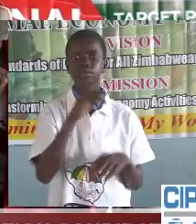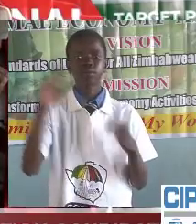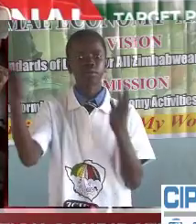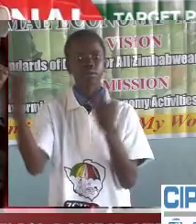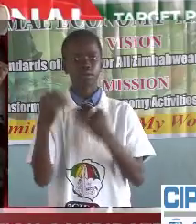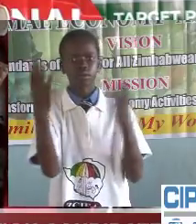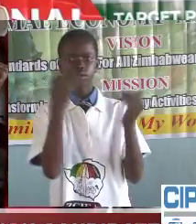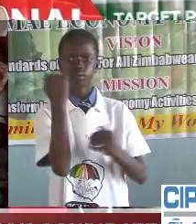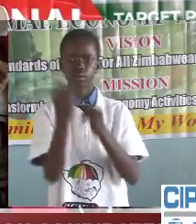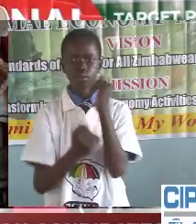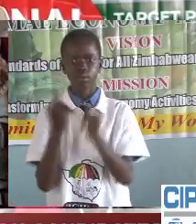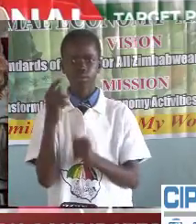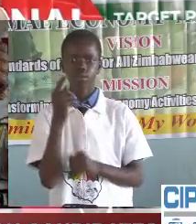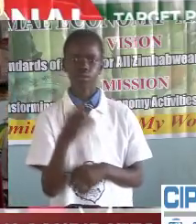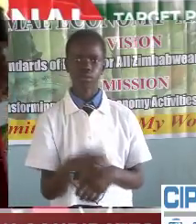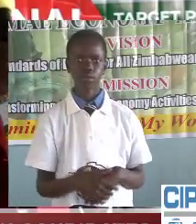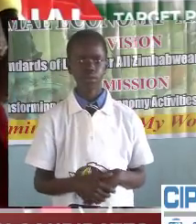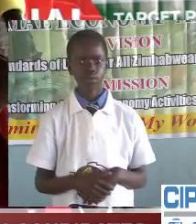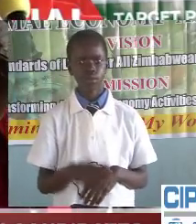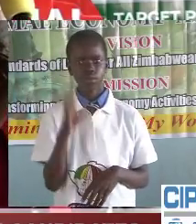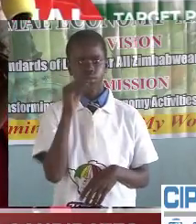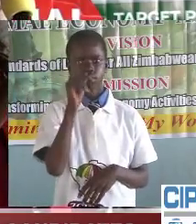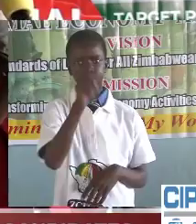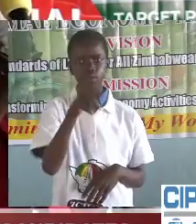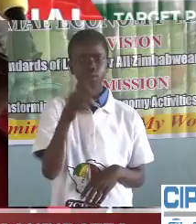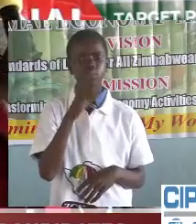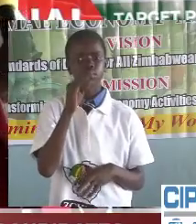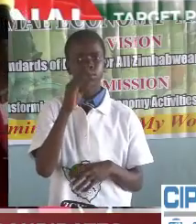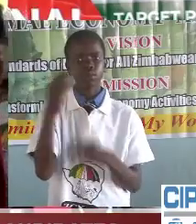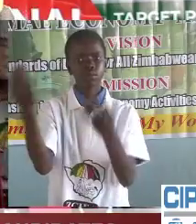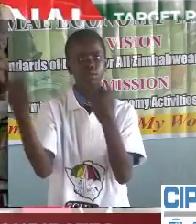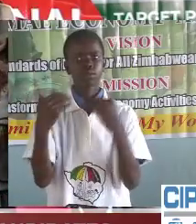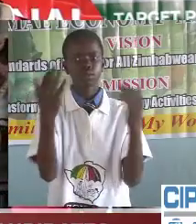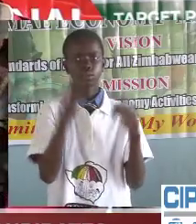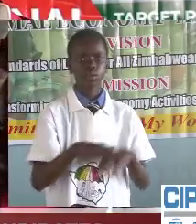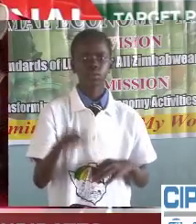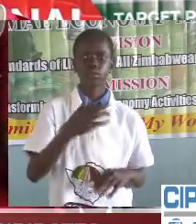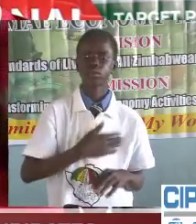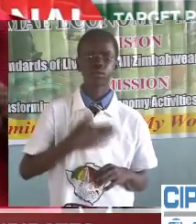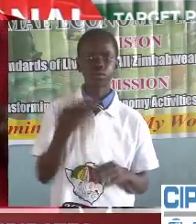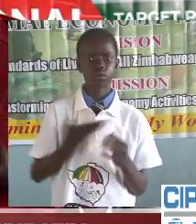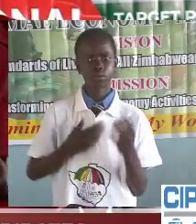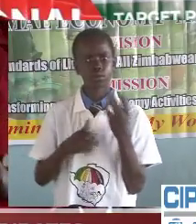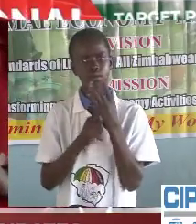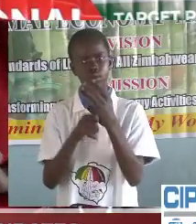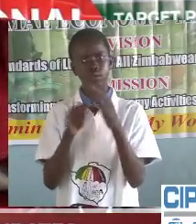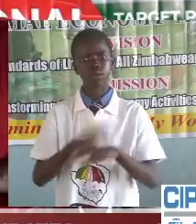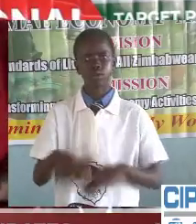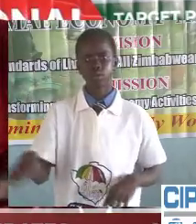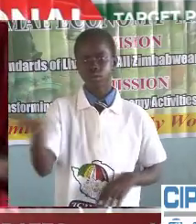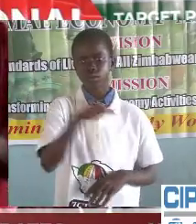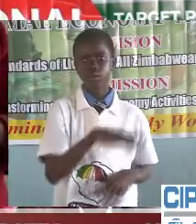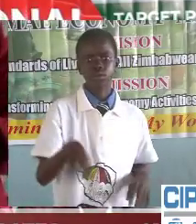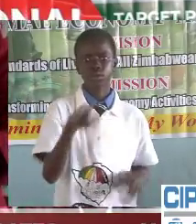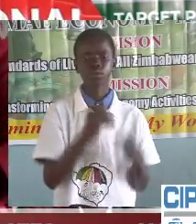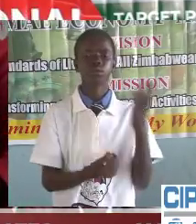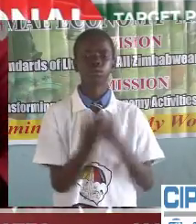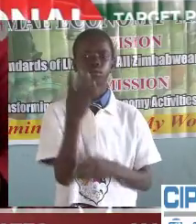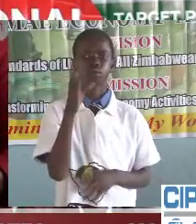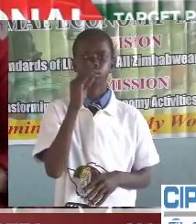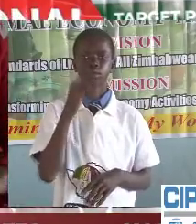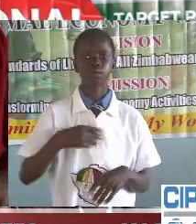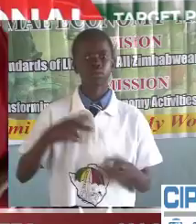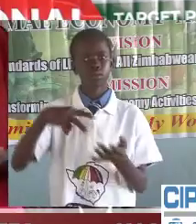amarali kuti avo vari kukwikwidza kuda kutungamirira isusu vomira